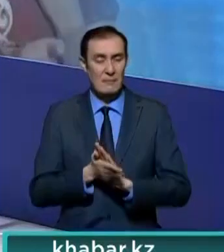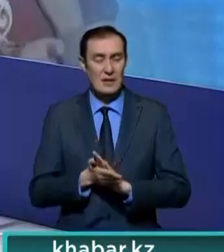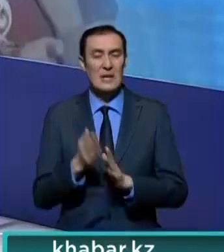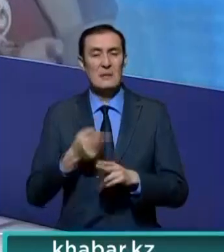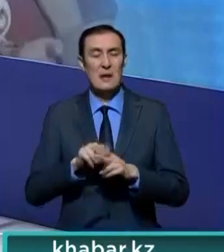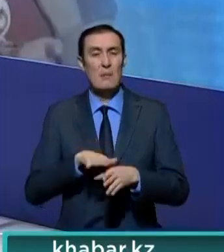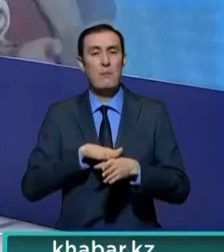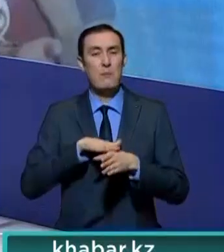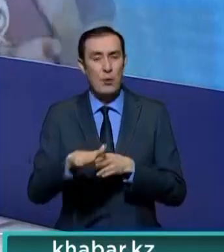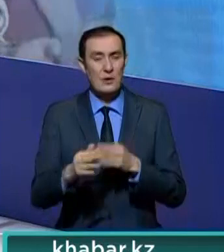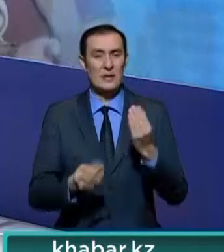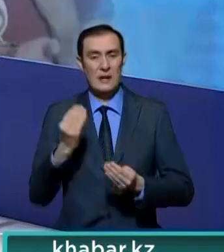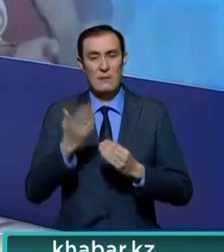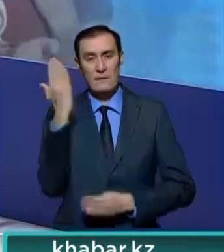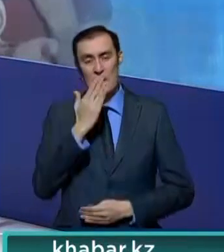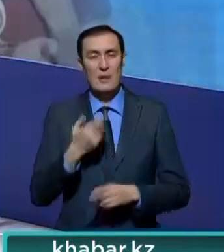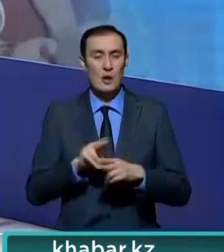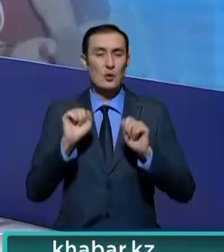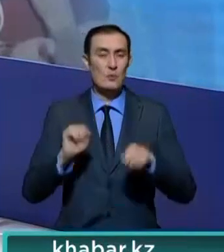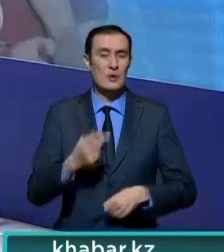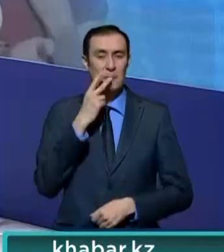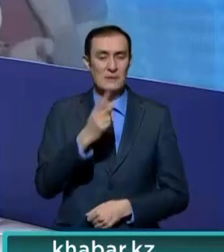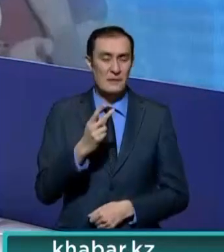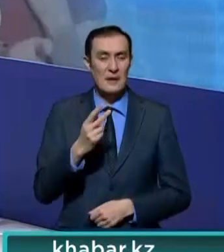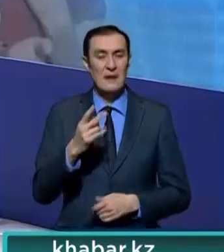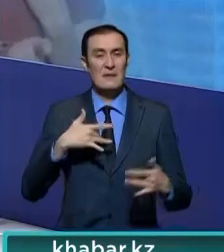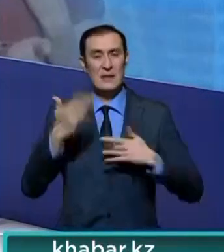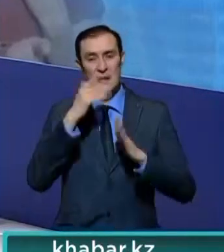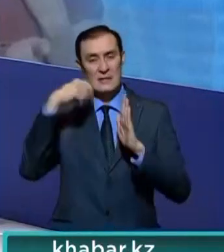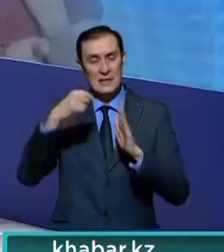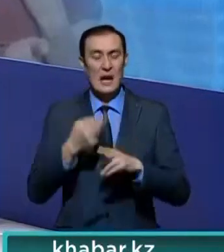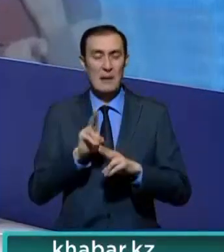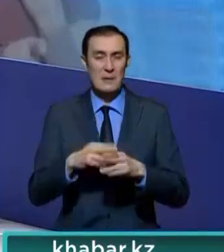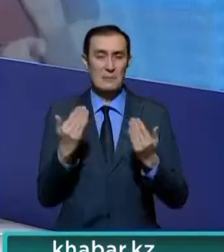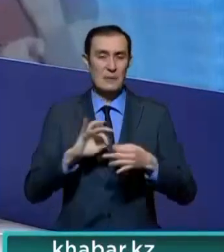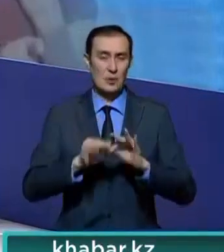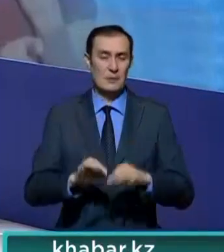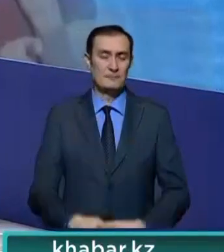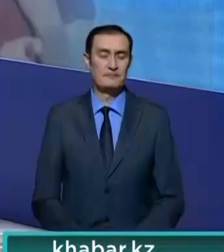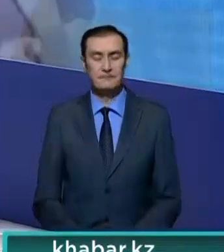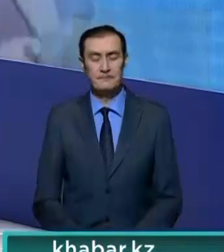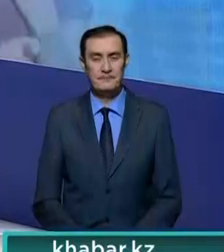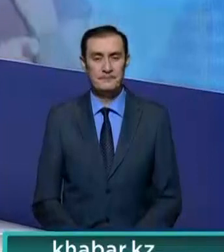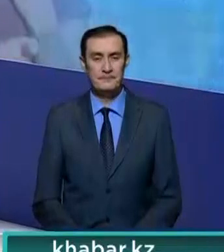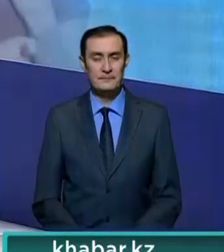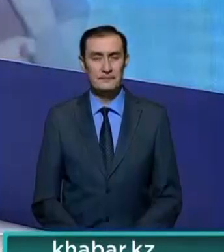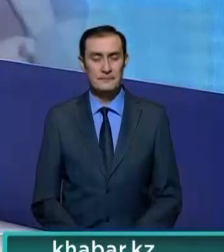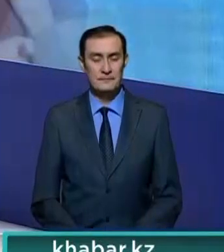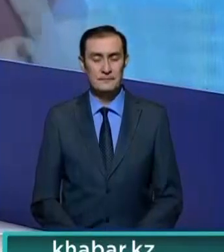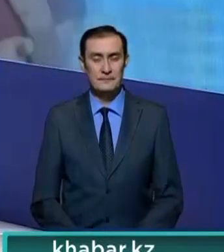это полнометражный игровой фильм, который можно посмотреть в кинотеатре. Подробнее об этом расскажет Григорий Беденко.